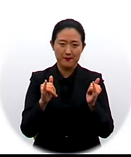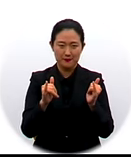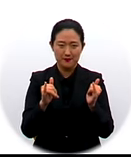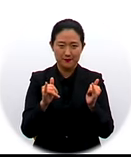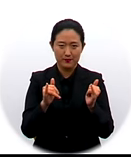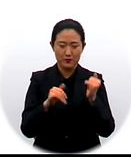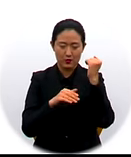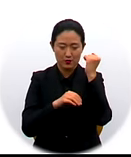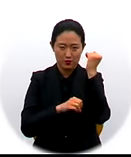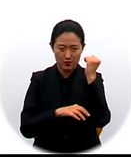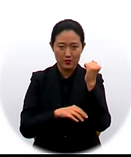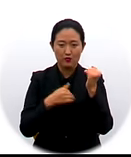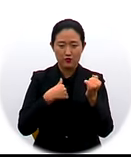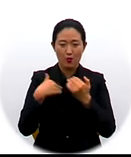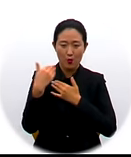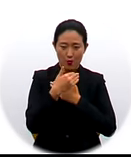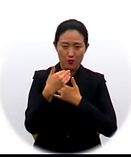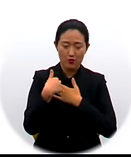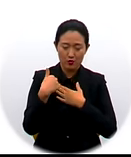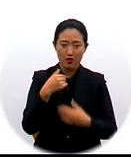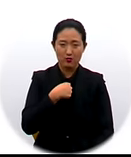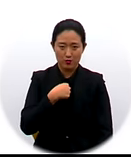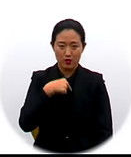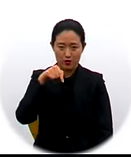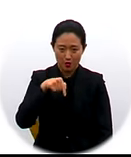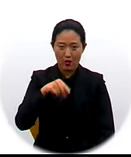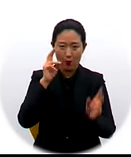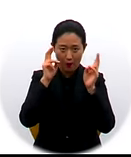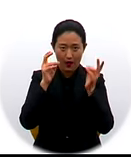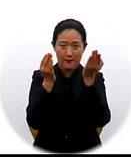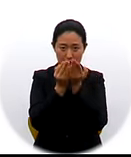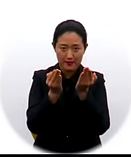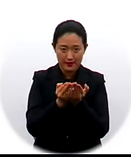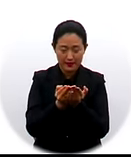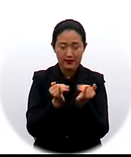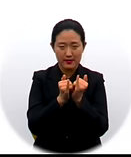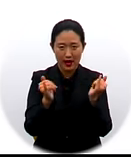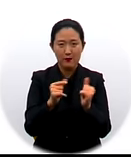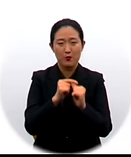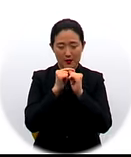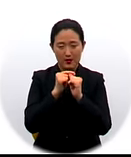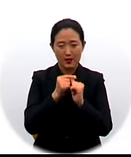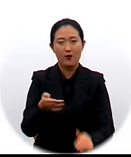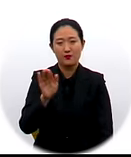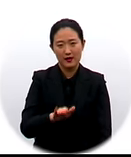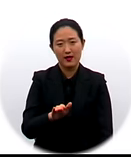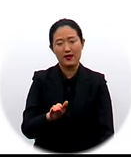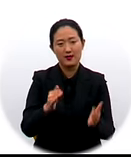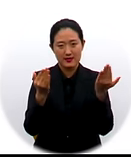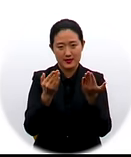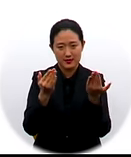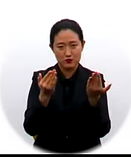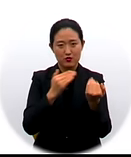사실은 직무역량 중심 채용이라는 건 2015년에 시작했습니다. 그 이전에는 인재상 중심 채용이었어요. 우리 회사의 인재상에